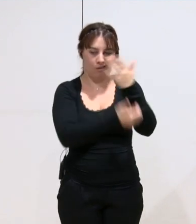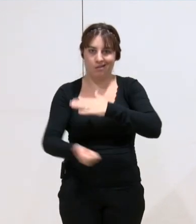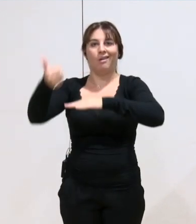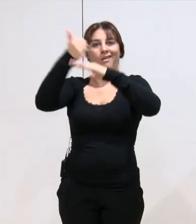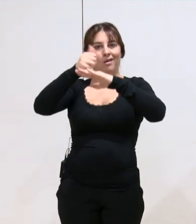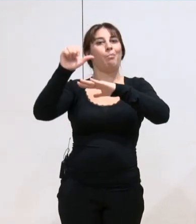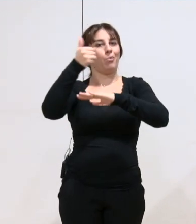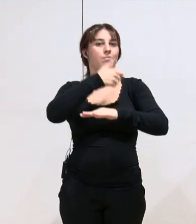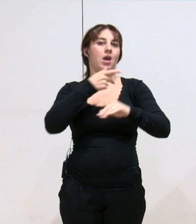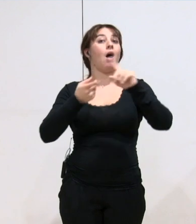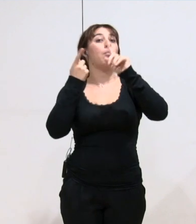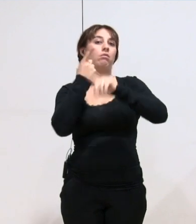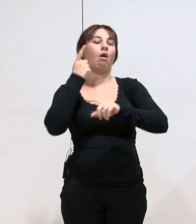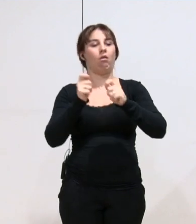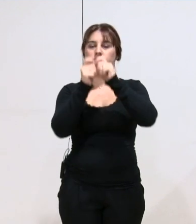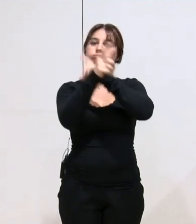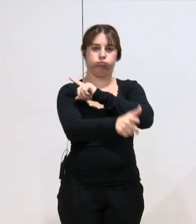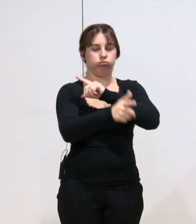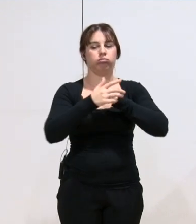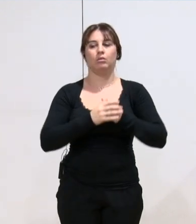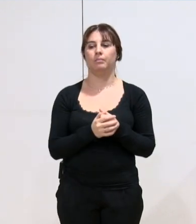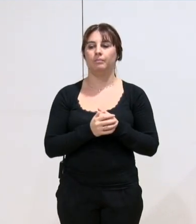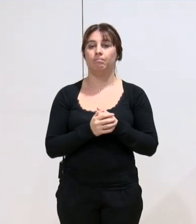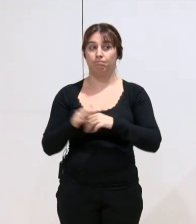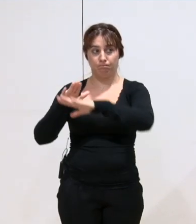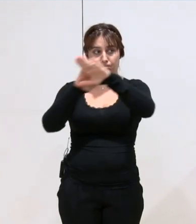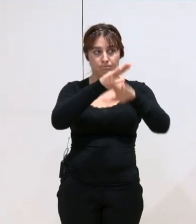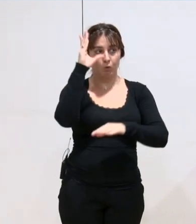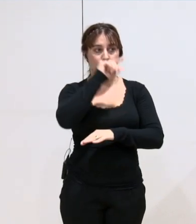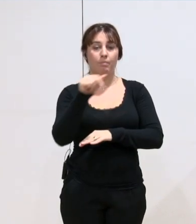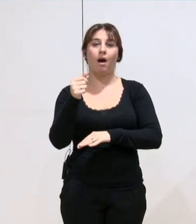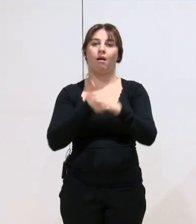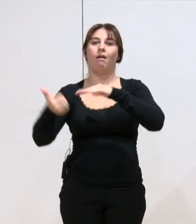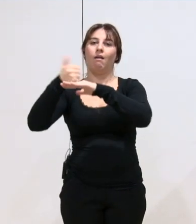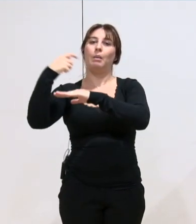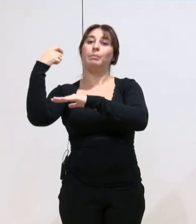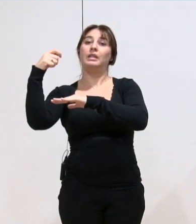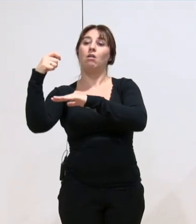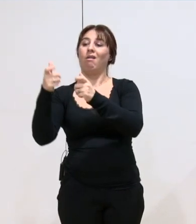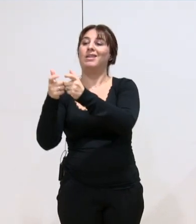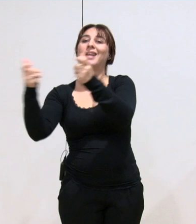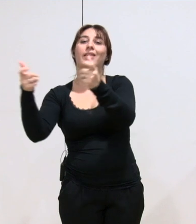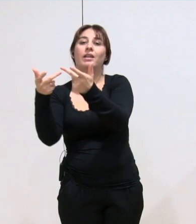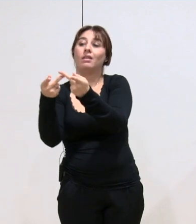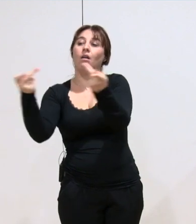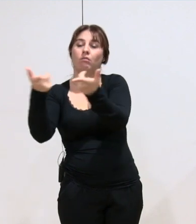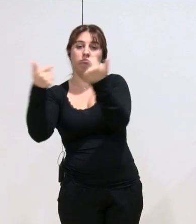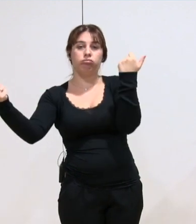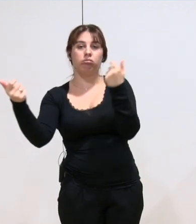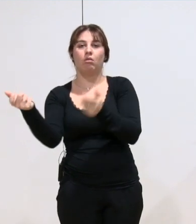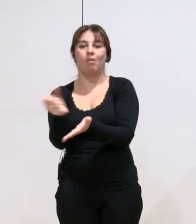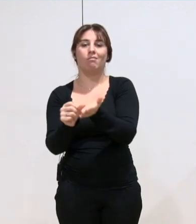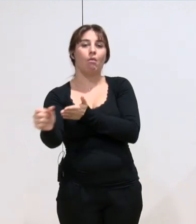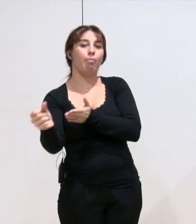payer. On rappelle que les présidents de satellites ne doivent pas disposer de moyens de paiement. Et on propose